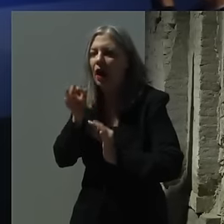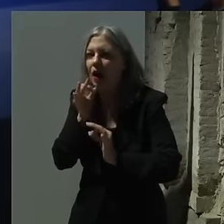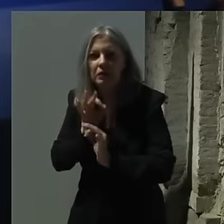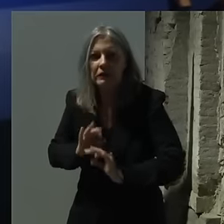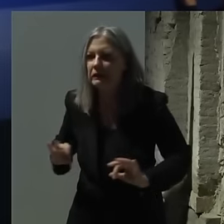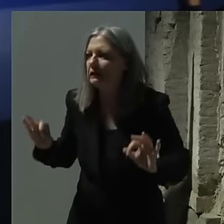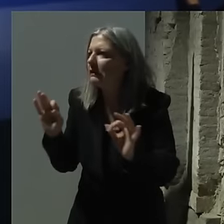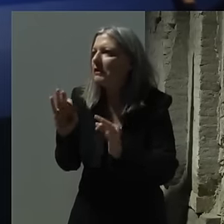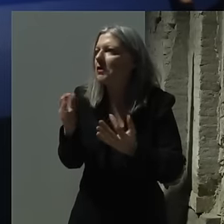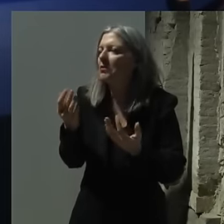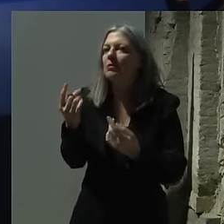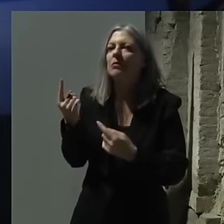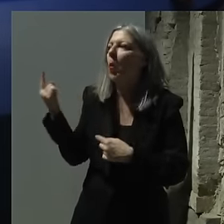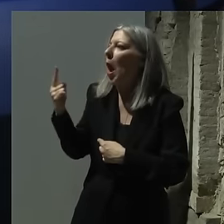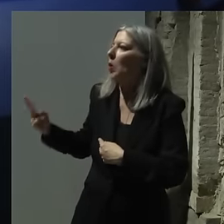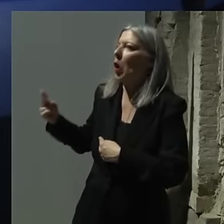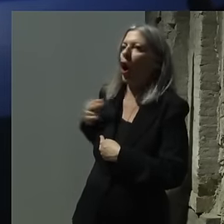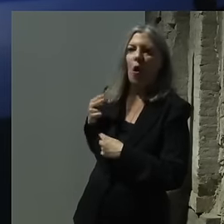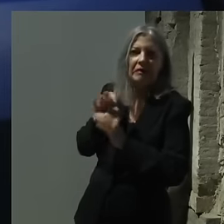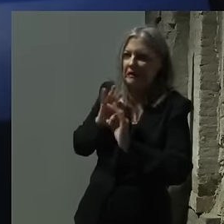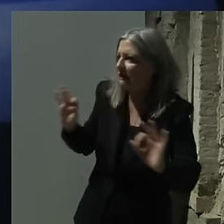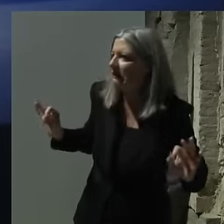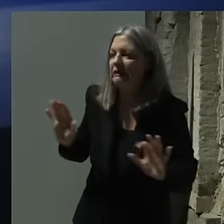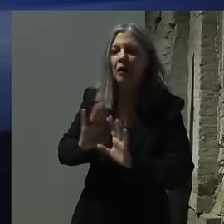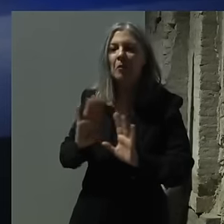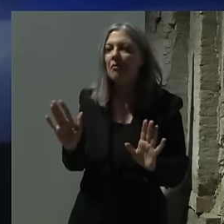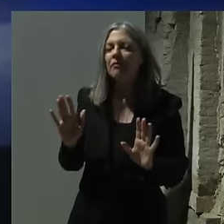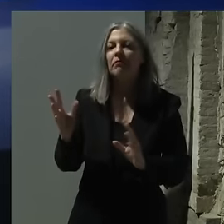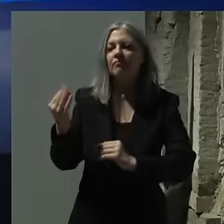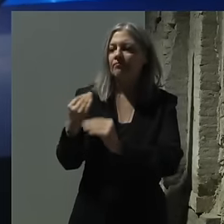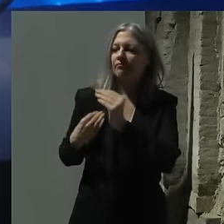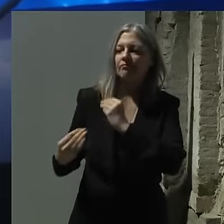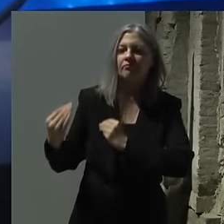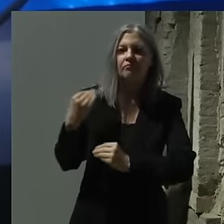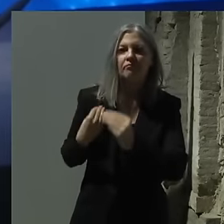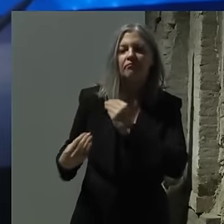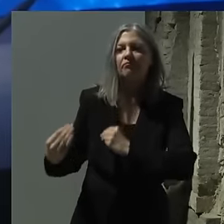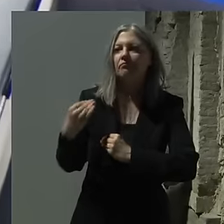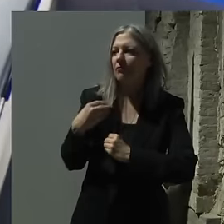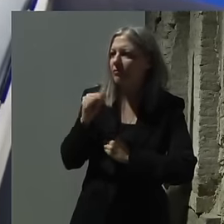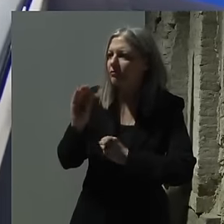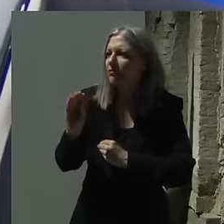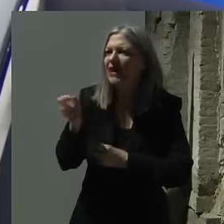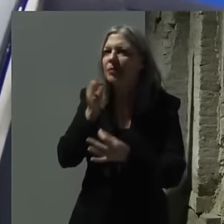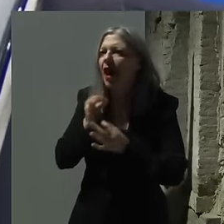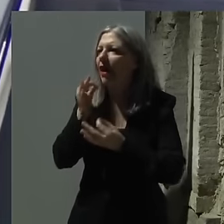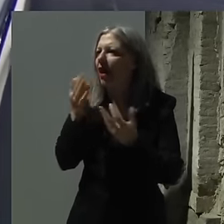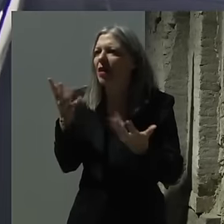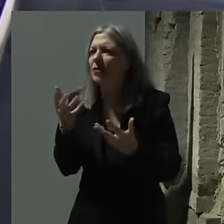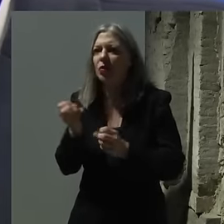mai mi avessero portato in caserma, e chiedevo qualche spiegazione ma nessuno me la